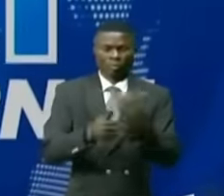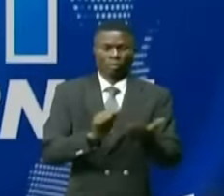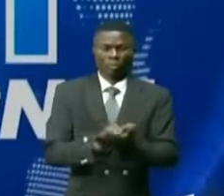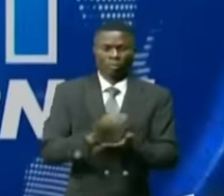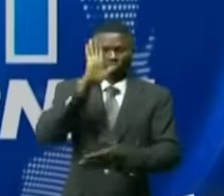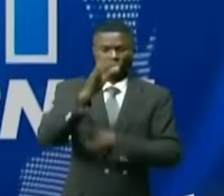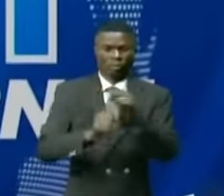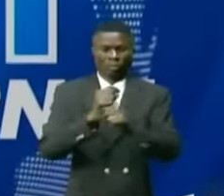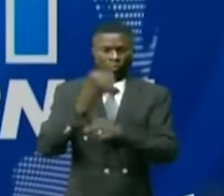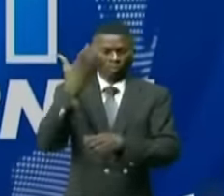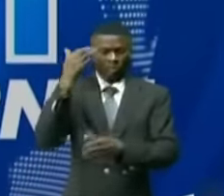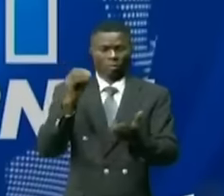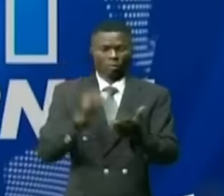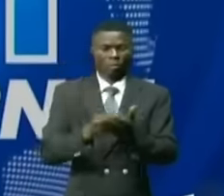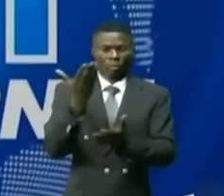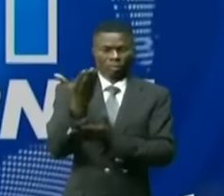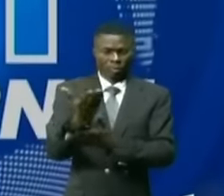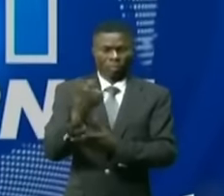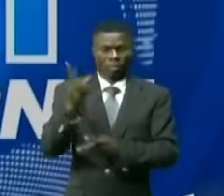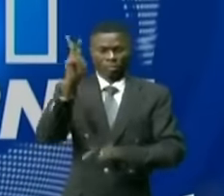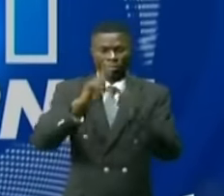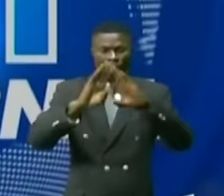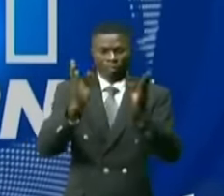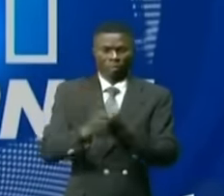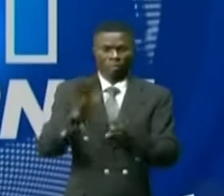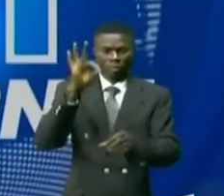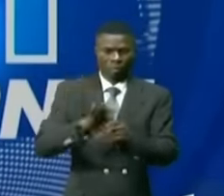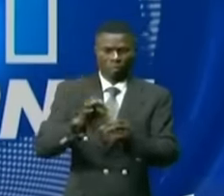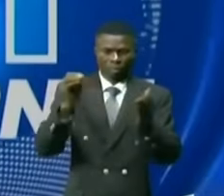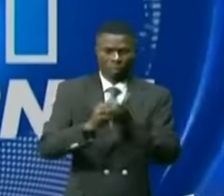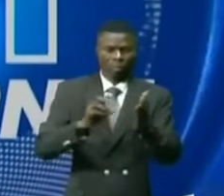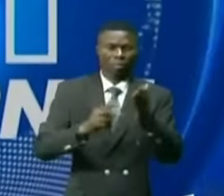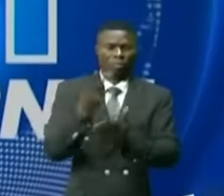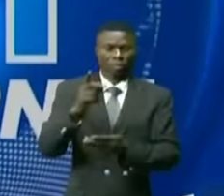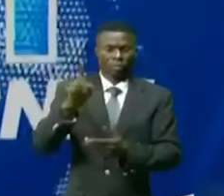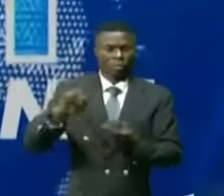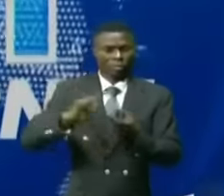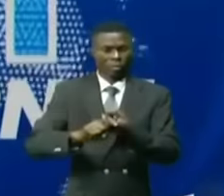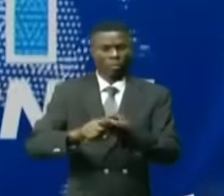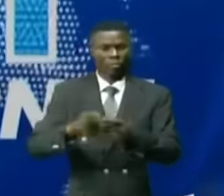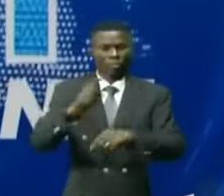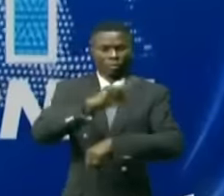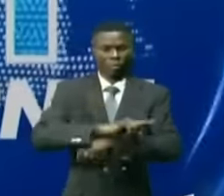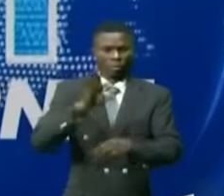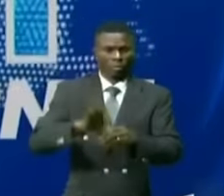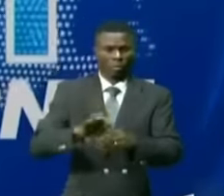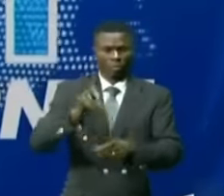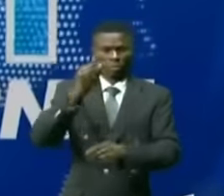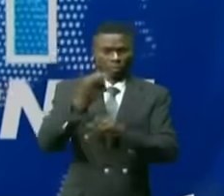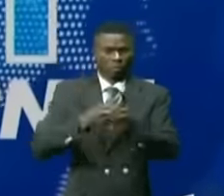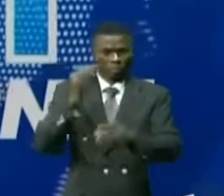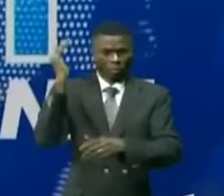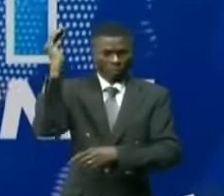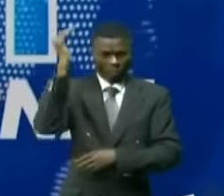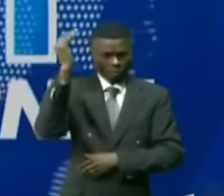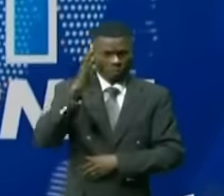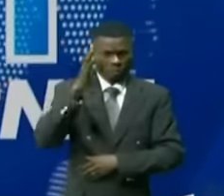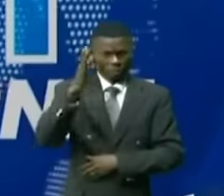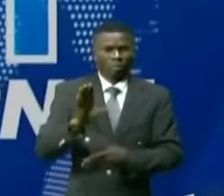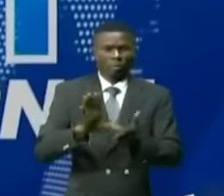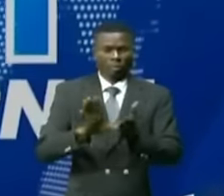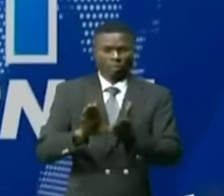premier mandat. Il a également sollicité le renouvellement de la confiance aux urnes le 20 décembre.